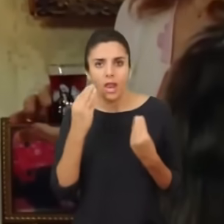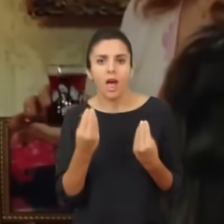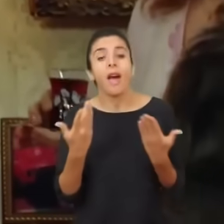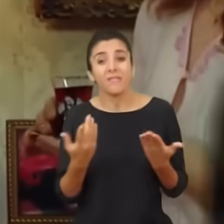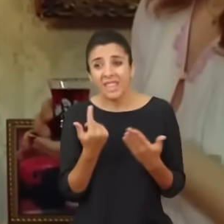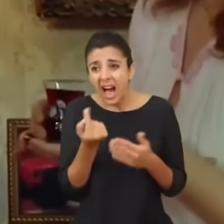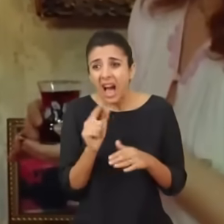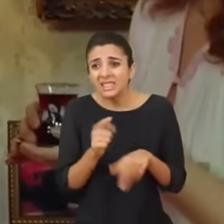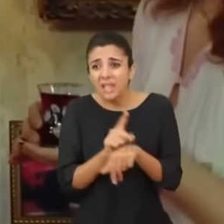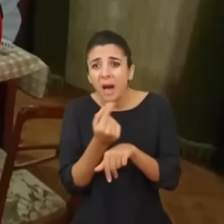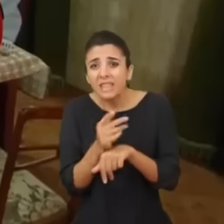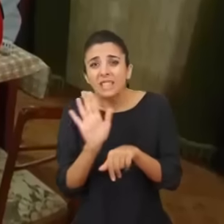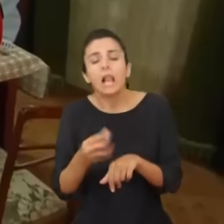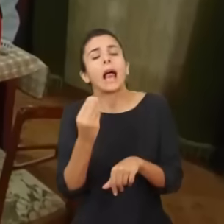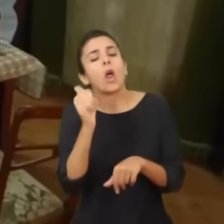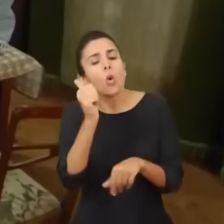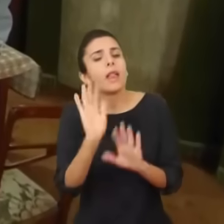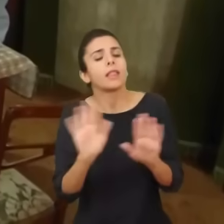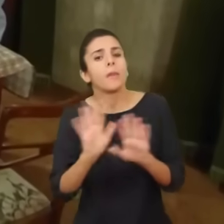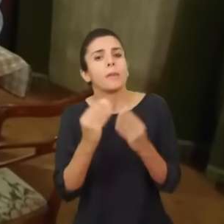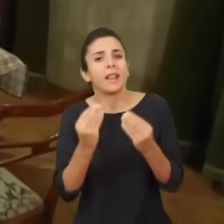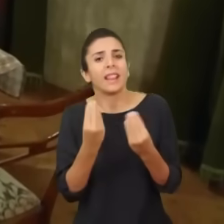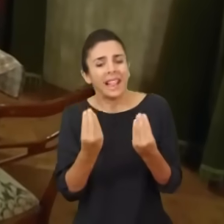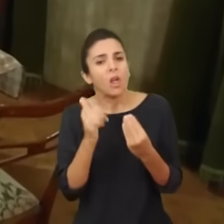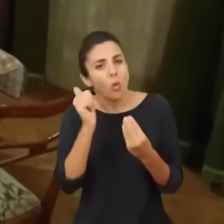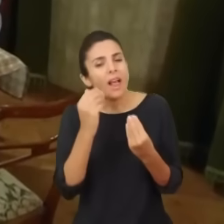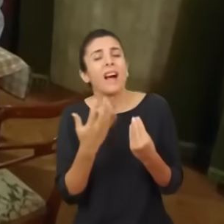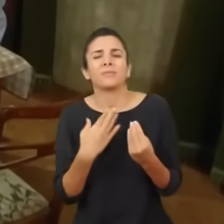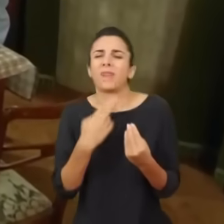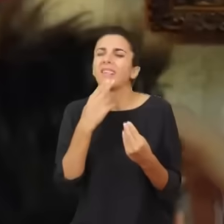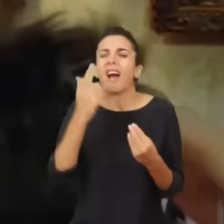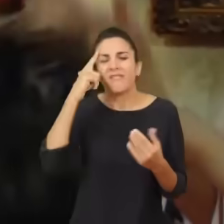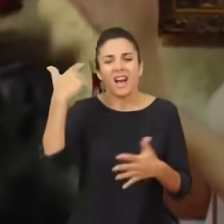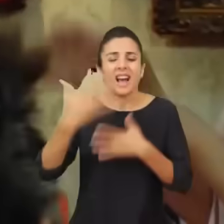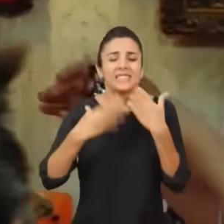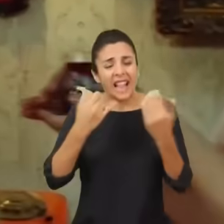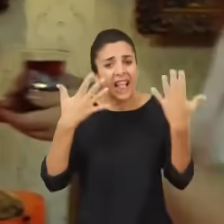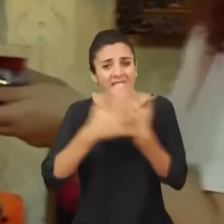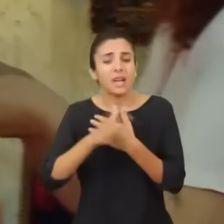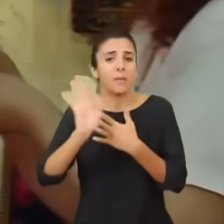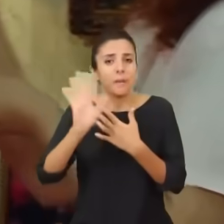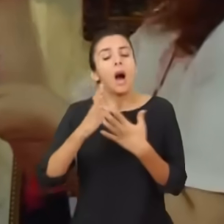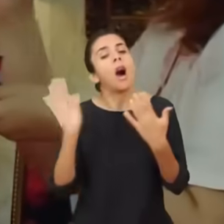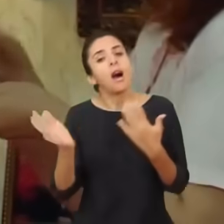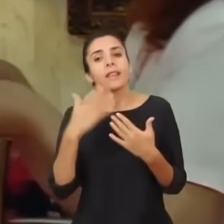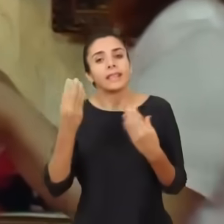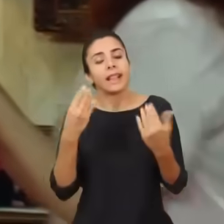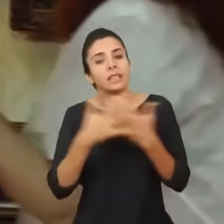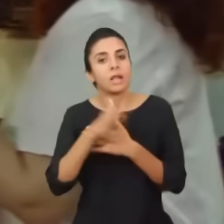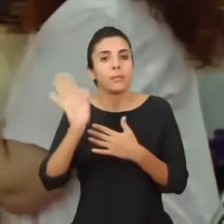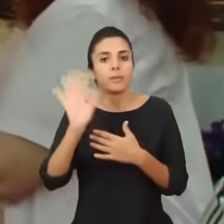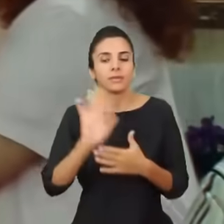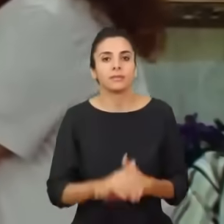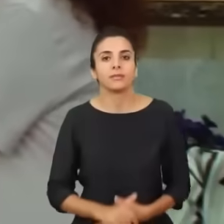evet, az kaldı. Tamam, oldu. İyi günler. İyi günler. Ama iyi günler. Şu an hakkıma kalmadı uykusuz. Allah kahretsin. Hadi bak. Hadi, hadi, Allah